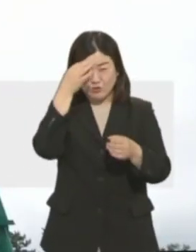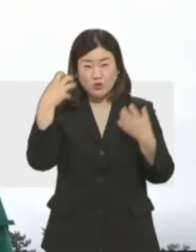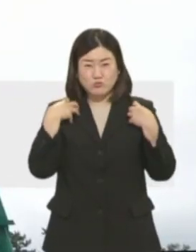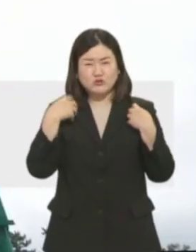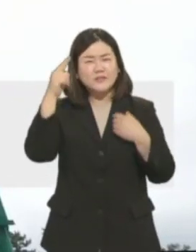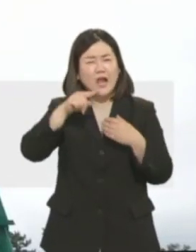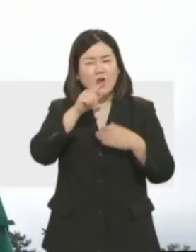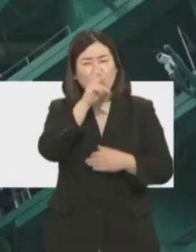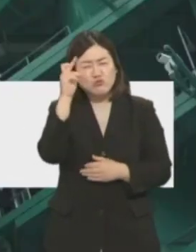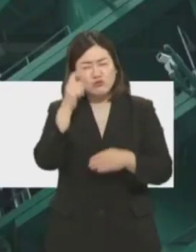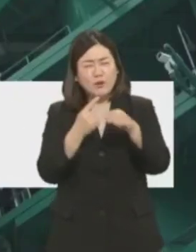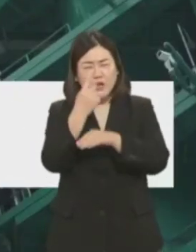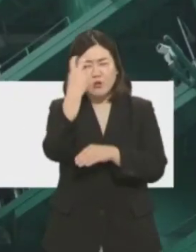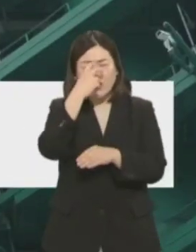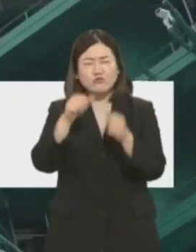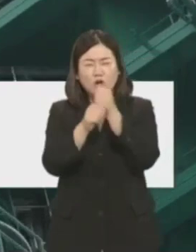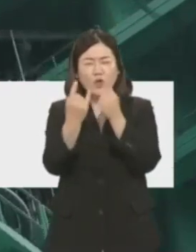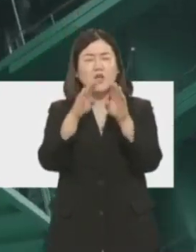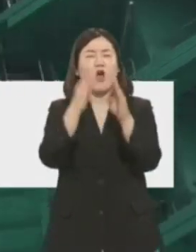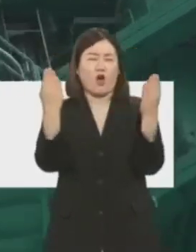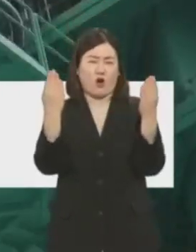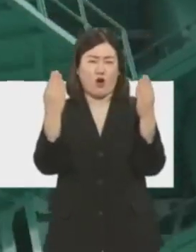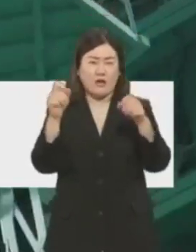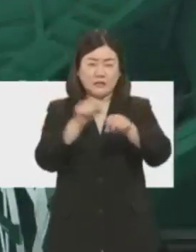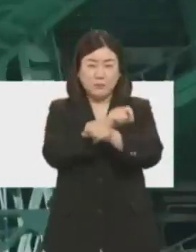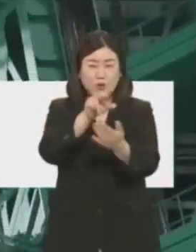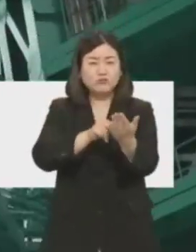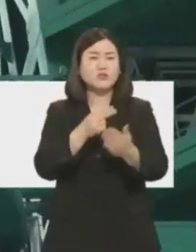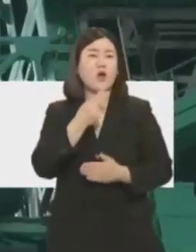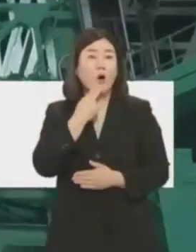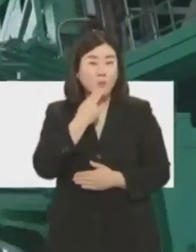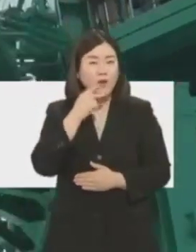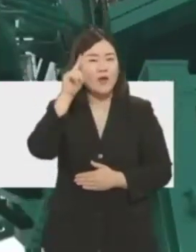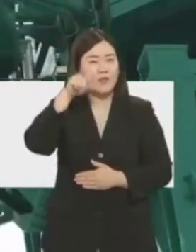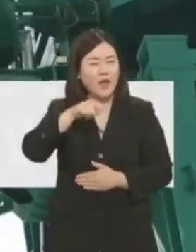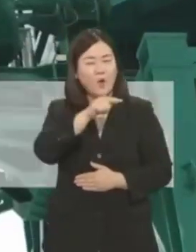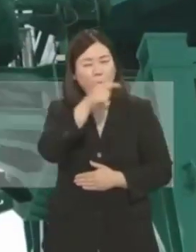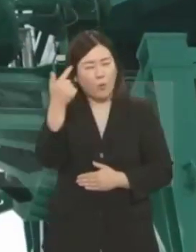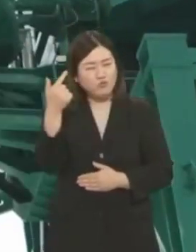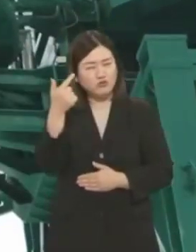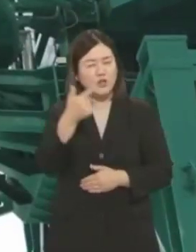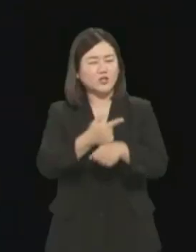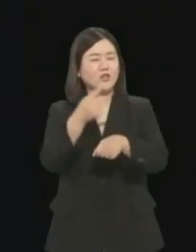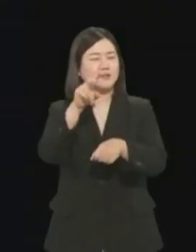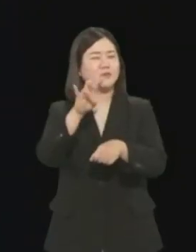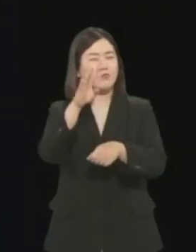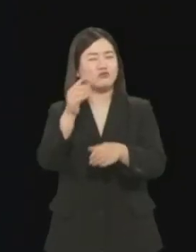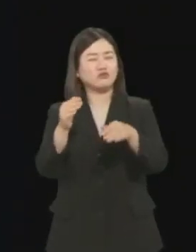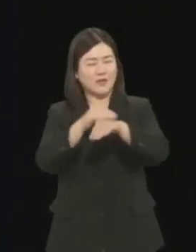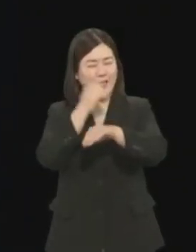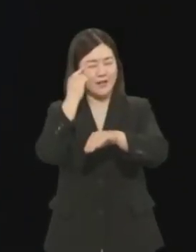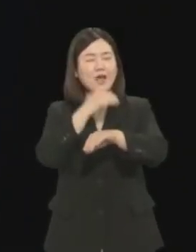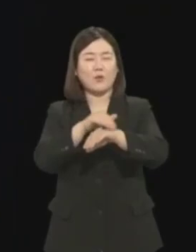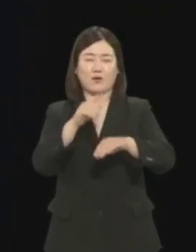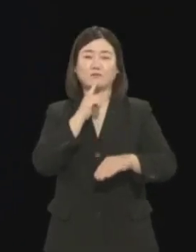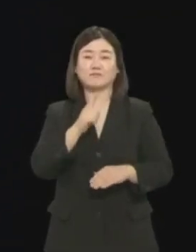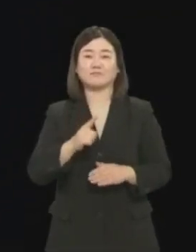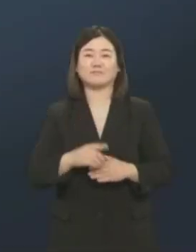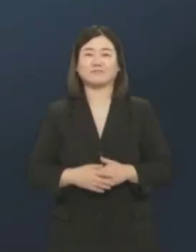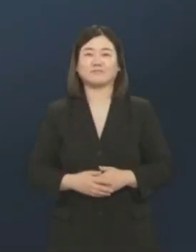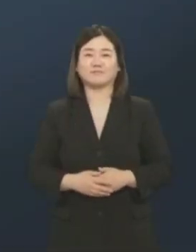누리호 발사관리위원회의 10개획으로 별다른 문제가 없다면 발사된 내일 오후 6시 24분에